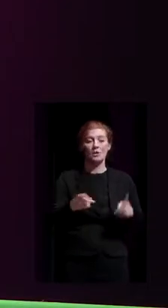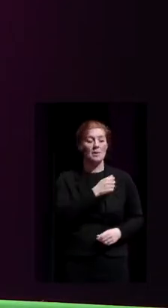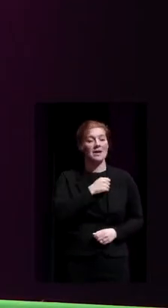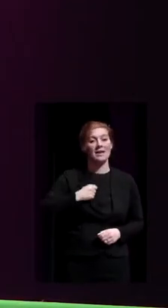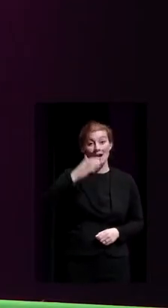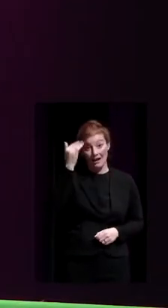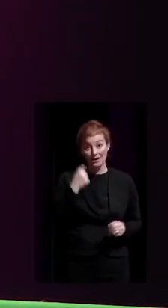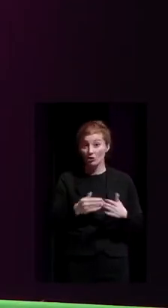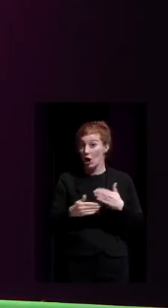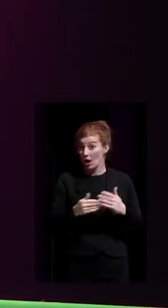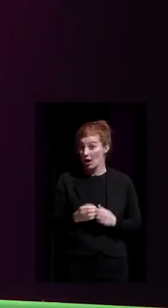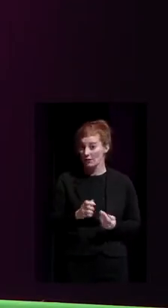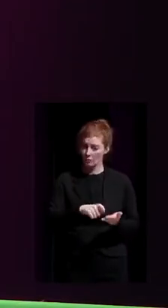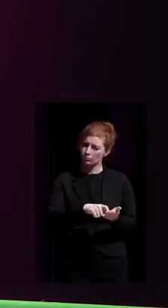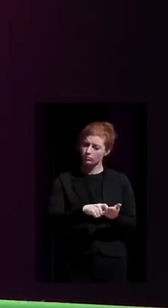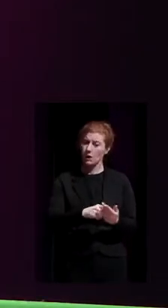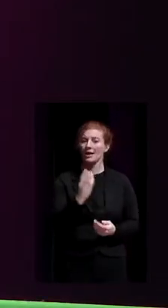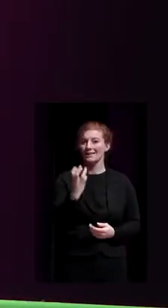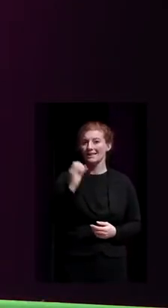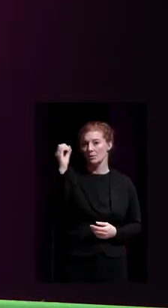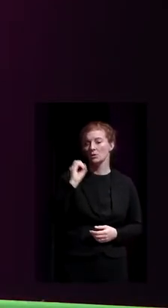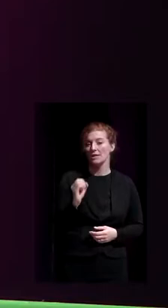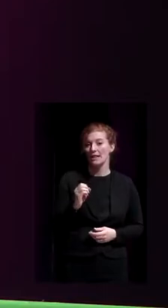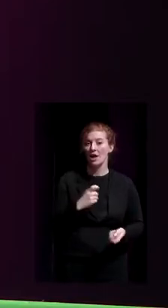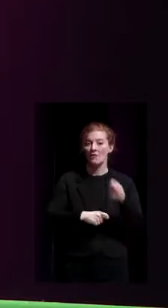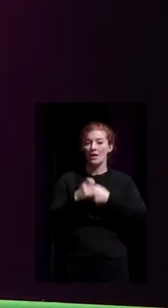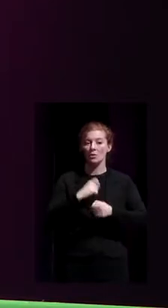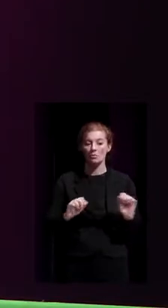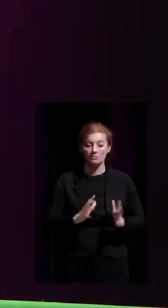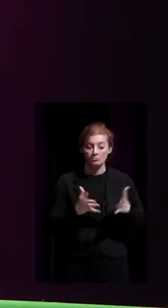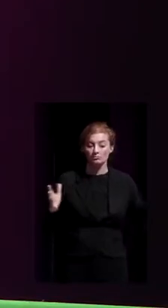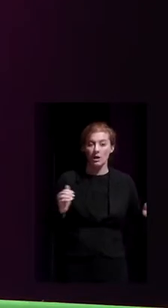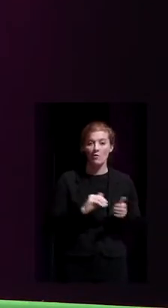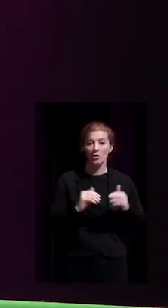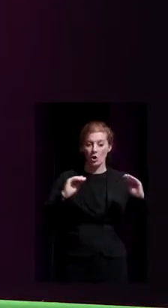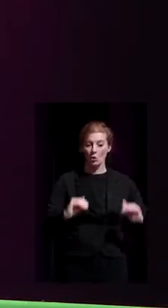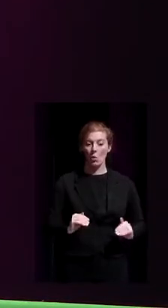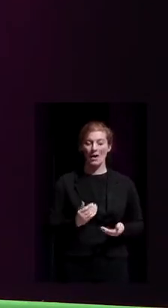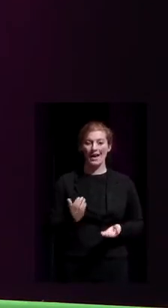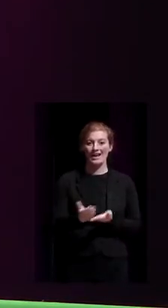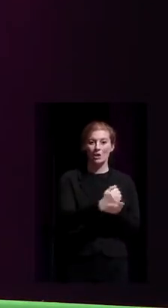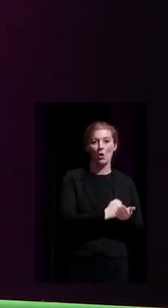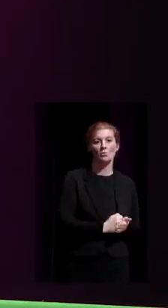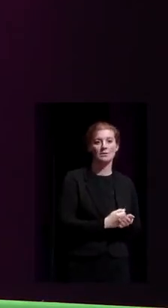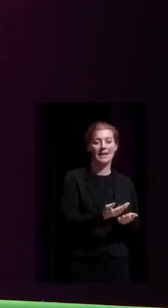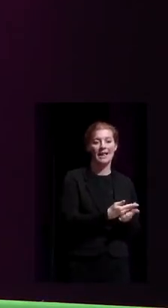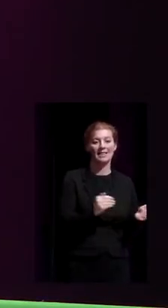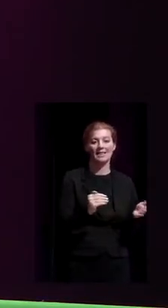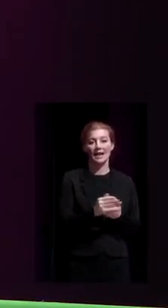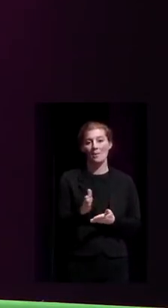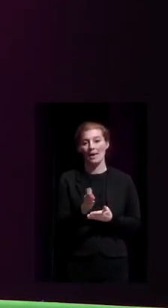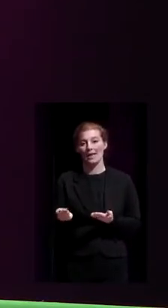att ungefär 30% av ekonomisk tillväxt från ett låginkomstland till medelinkomstland